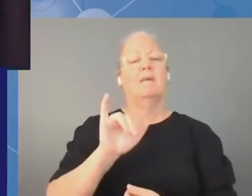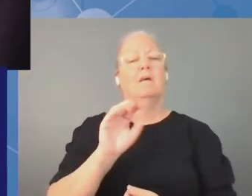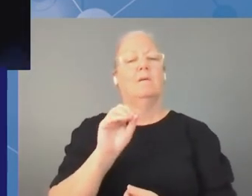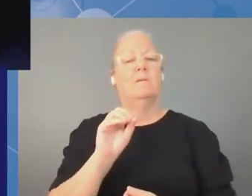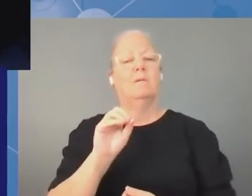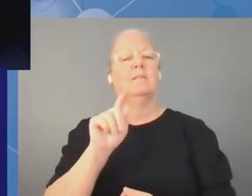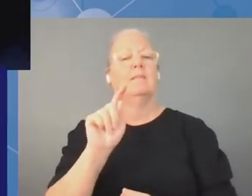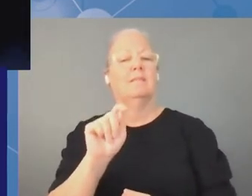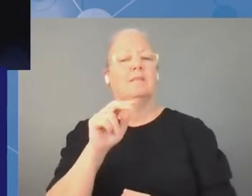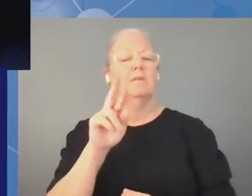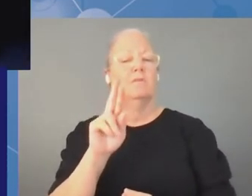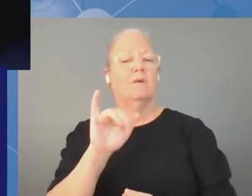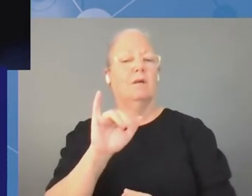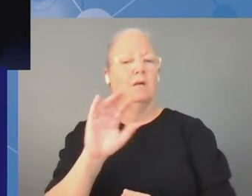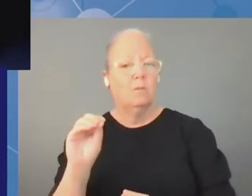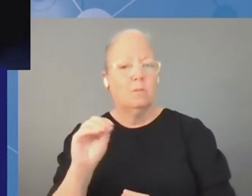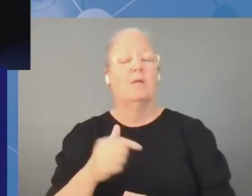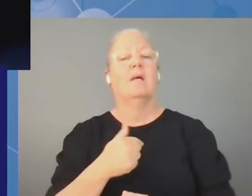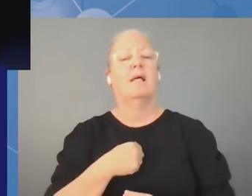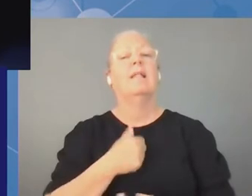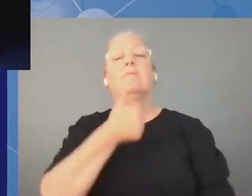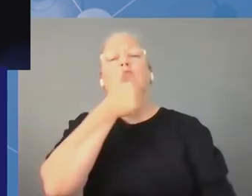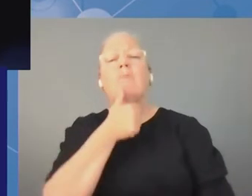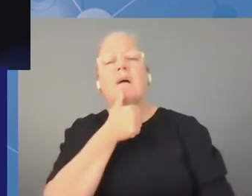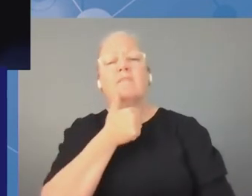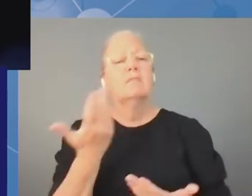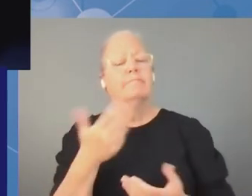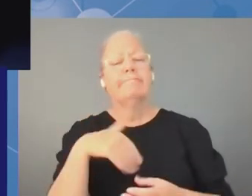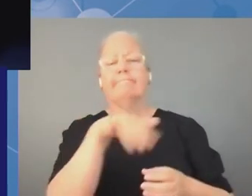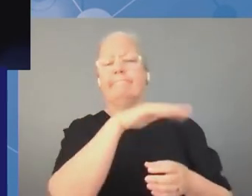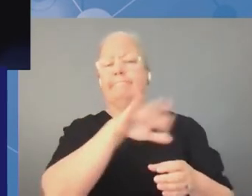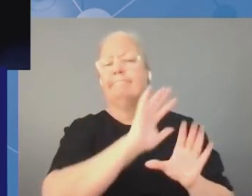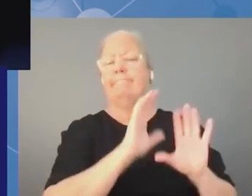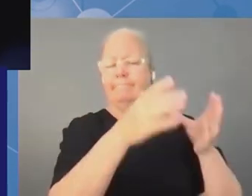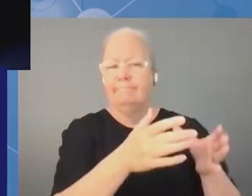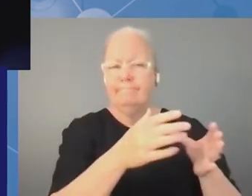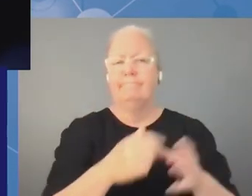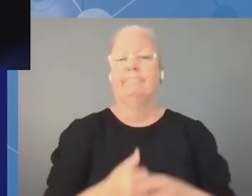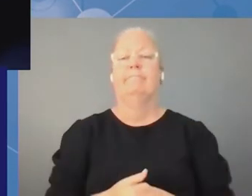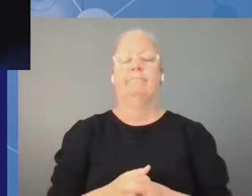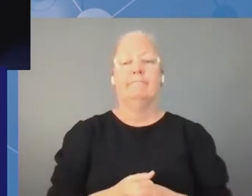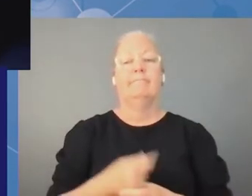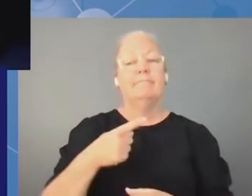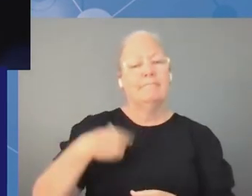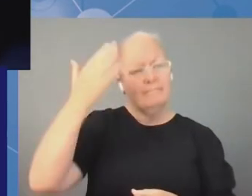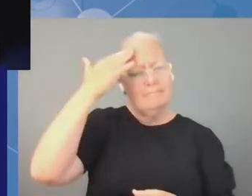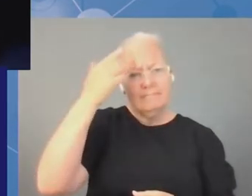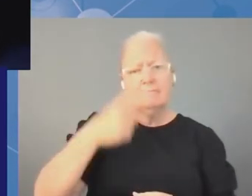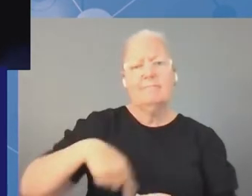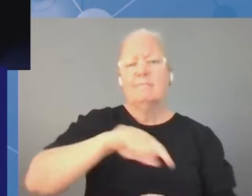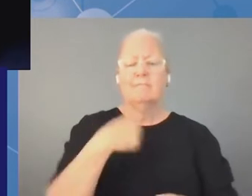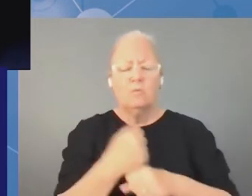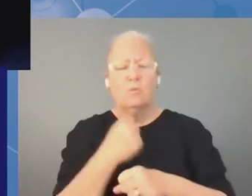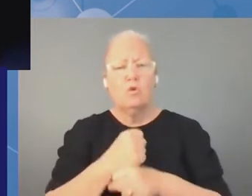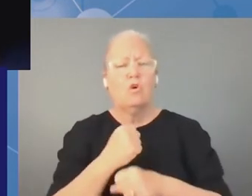أسف أن لدي تعليق عملي فقط فيما يخص هيكلة المنتدى. وفي